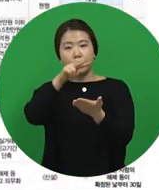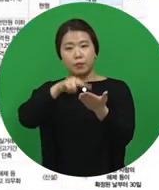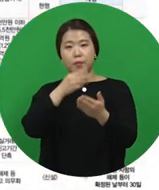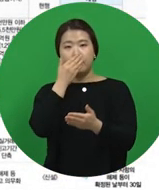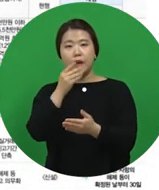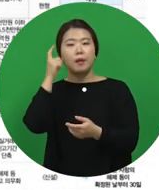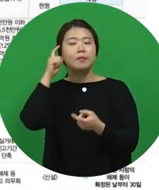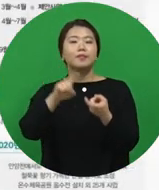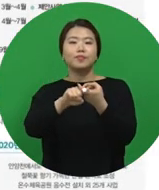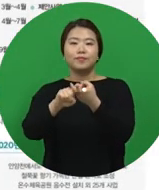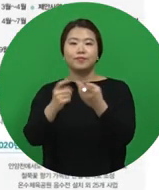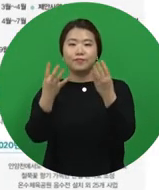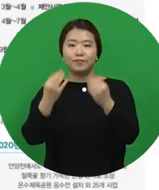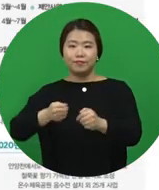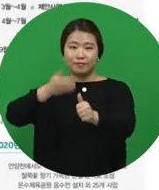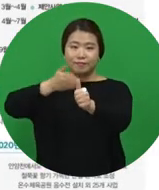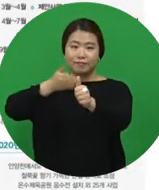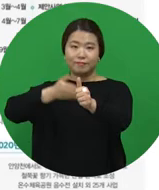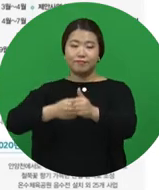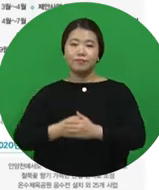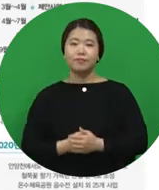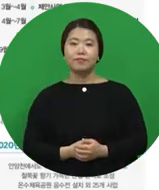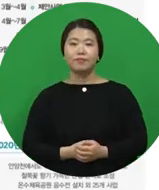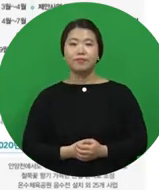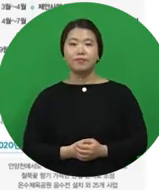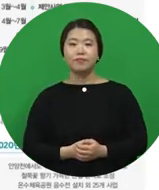있으니 주민 여러분의 많은 관심 바랍니다